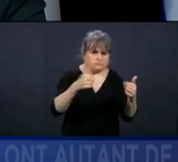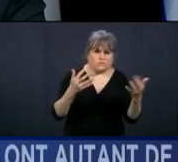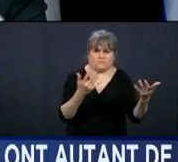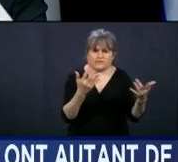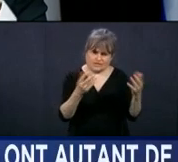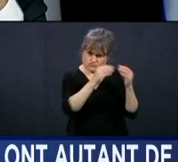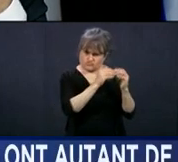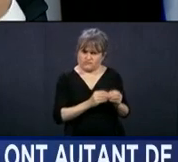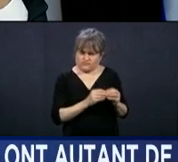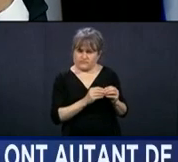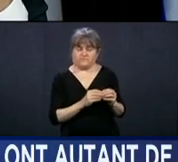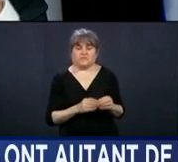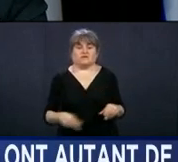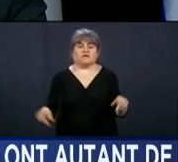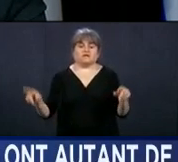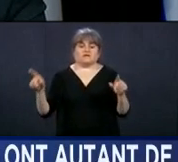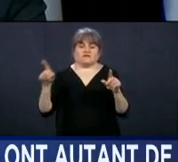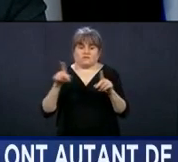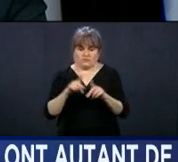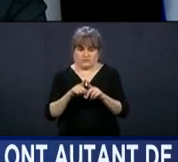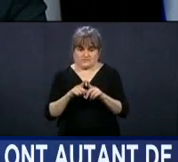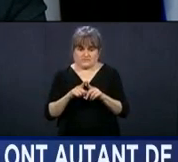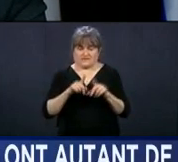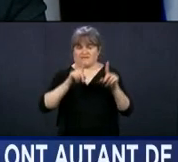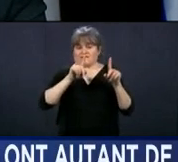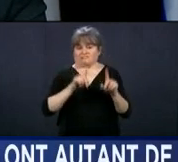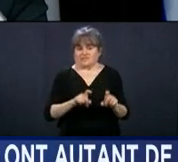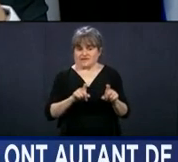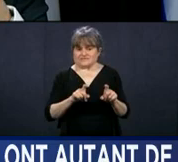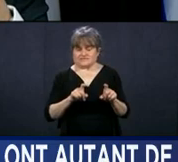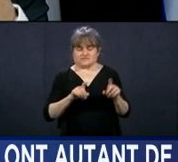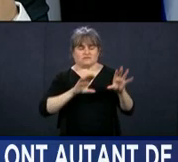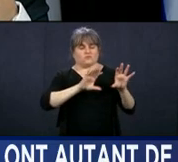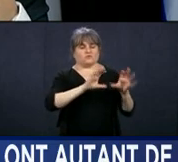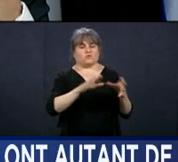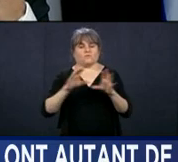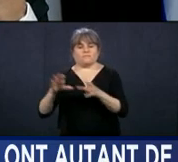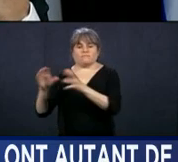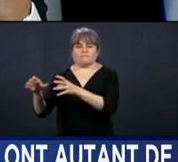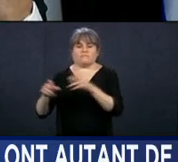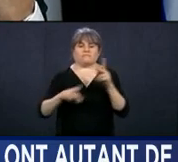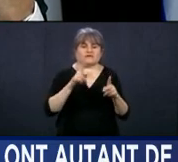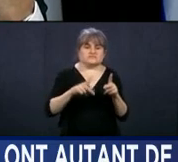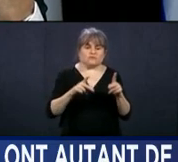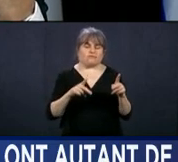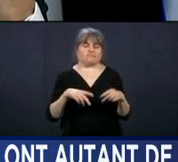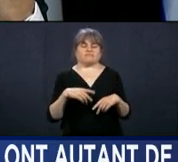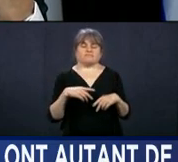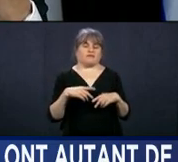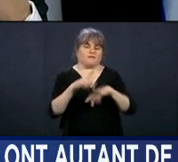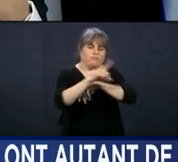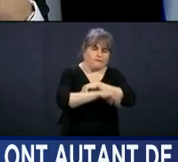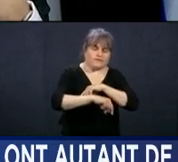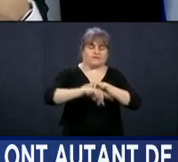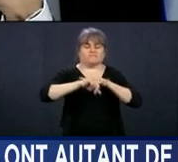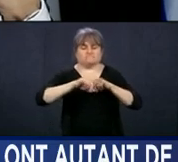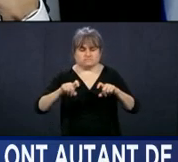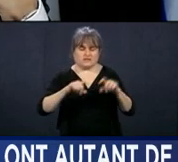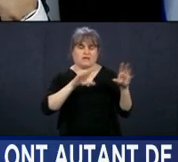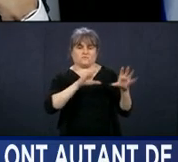Et il y a un élargissement là, des six groupes de tests qui sont faits. Mais il n'y a pas eu, parce qu'il n'y a pas eu, par exemple, un